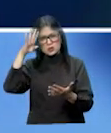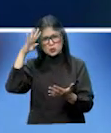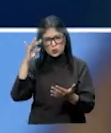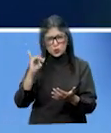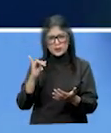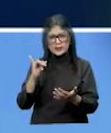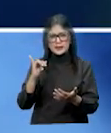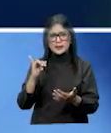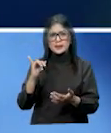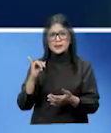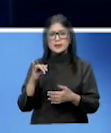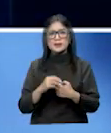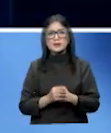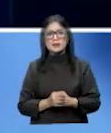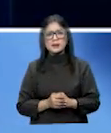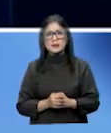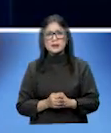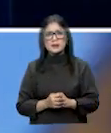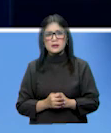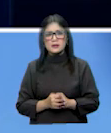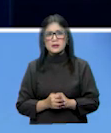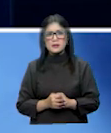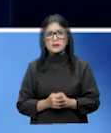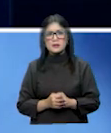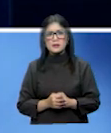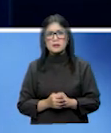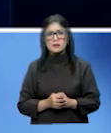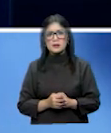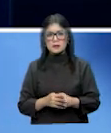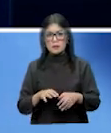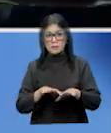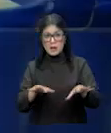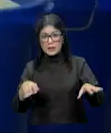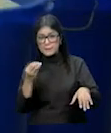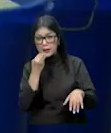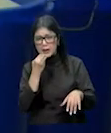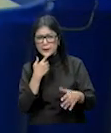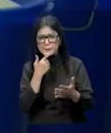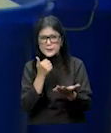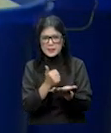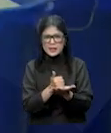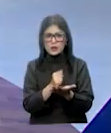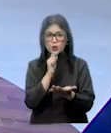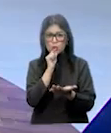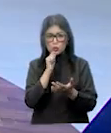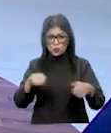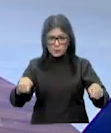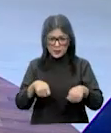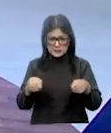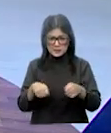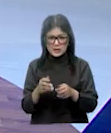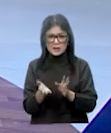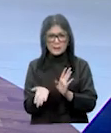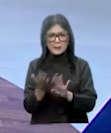maupun pembeli yang mana dibutuhkan untuk bahan pangan sehari-hari sekian Baik terima kasih Rian